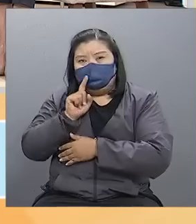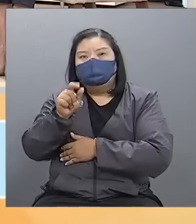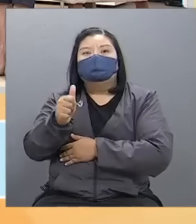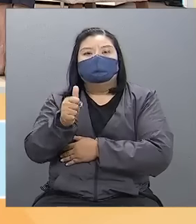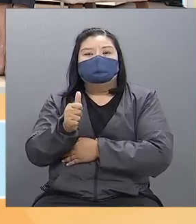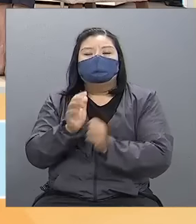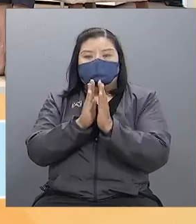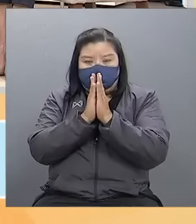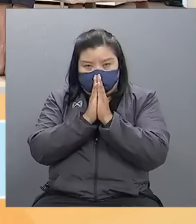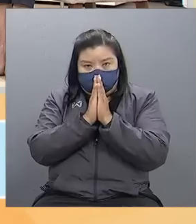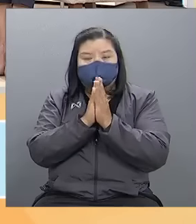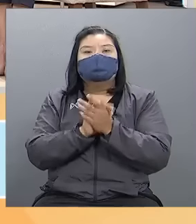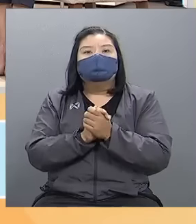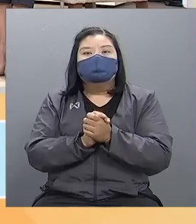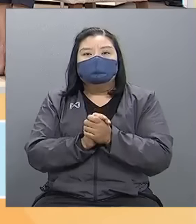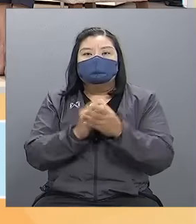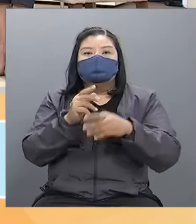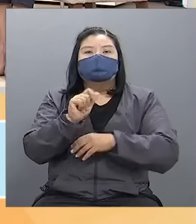ิเวต อุปนยิกษภาหลั